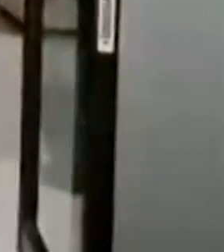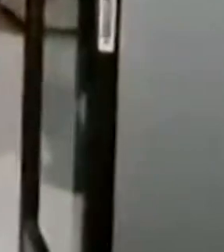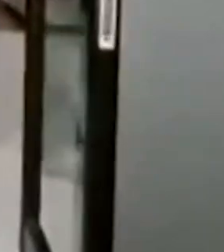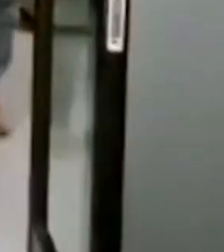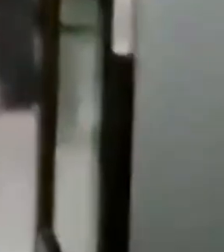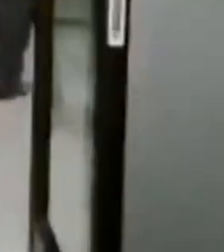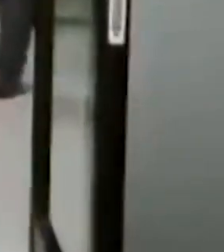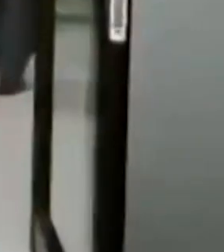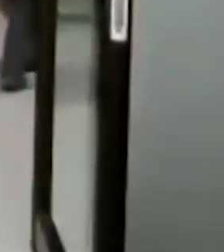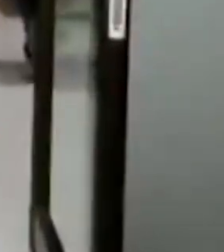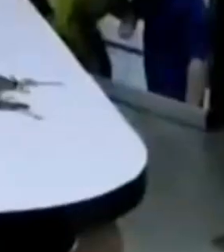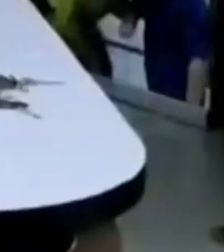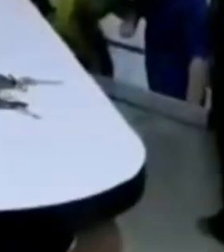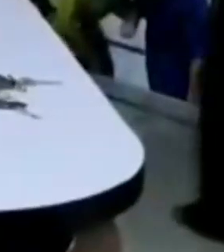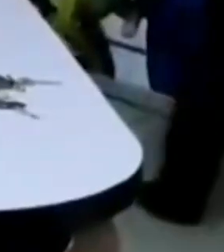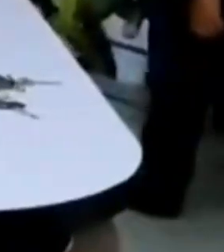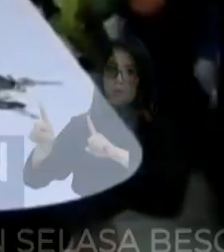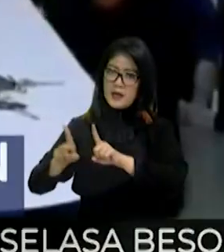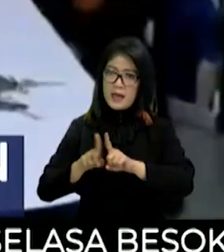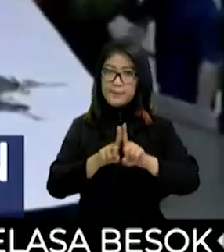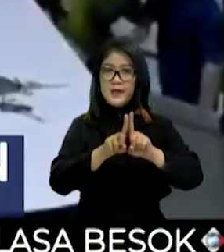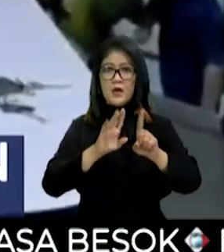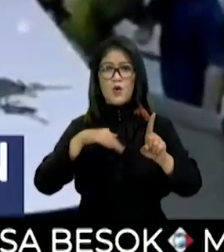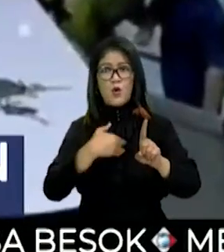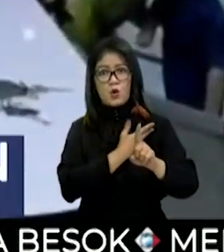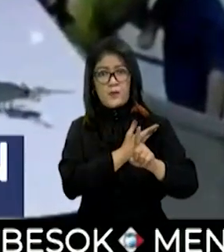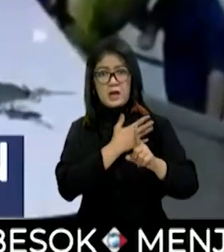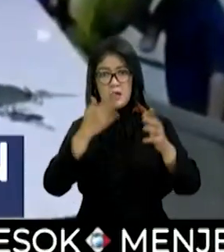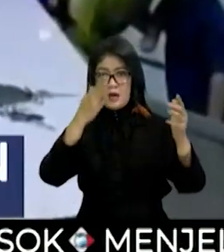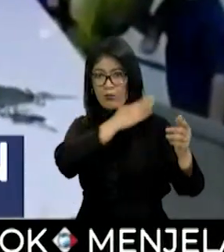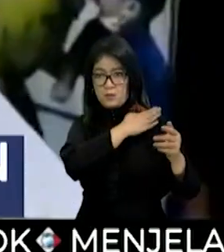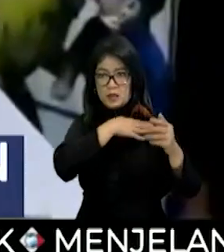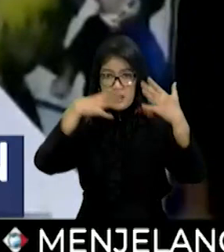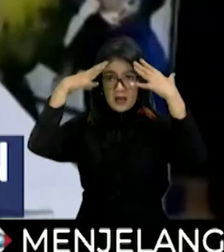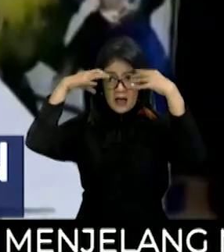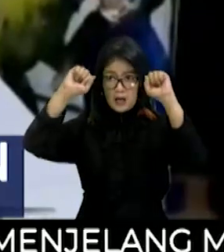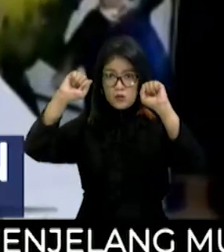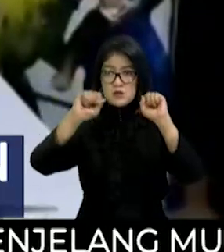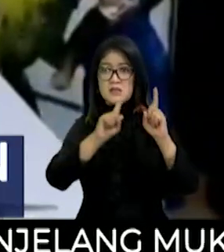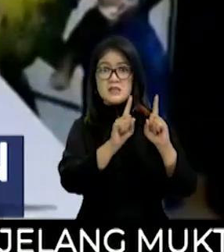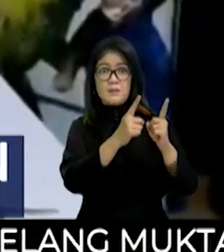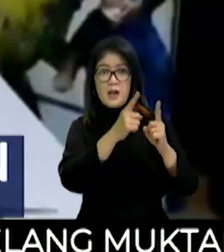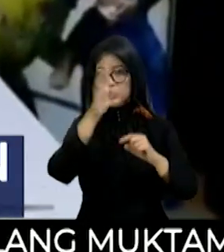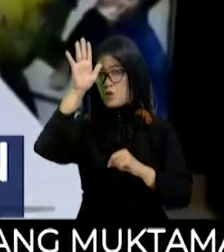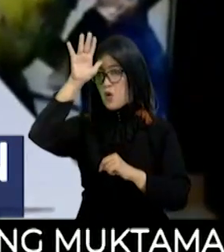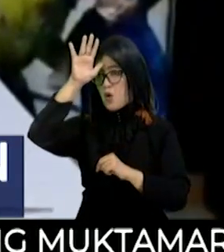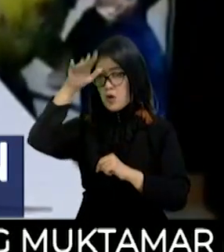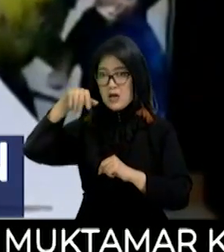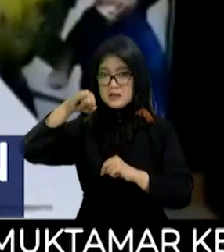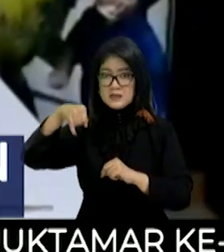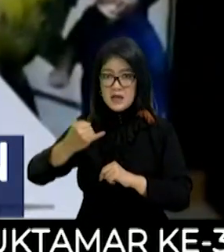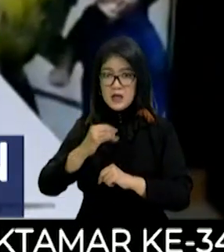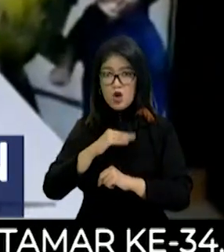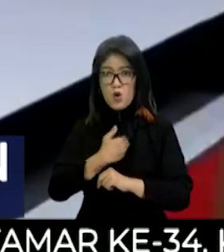yang berasal dari Garut. Di Kabupaten Garut, Jawa Barat ada 11 orang yang menjadi korban ruda paksa predator anak Heri